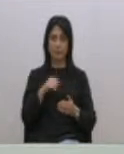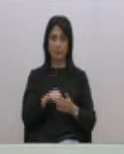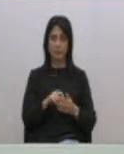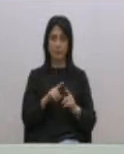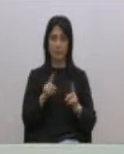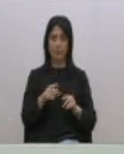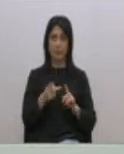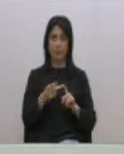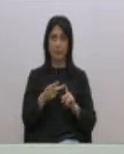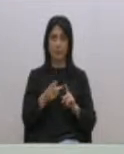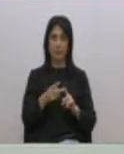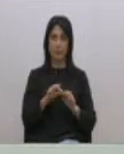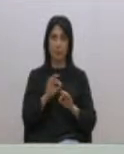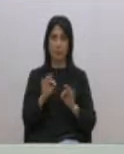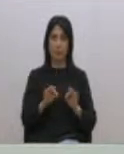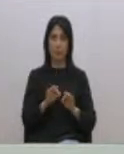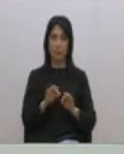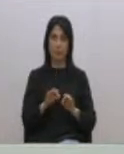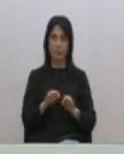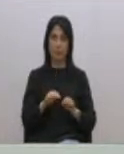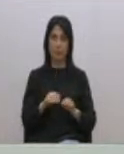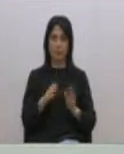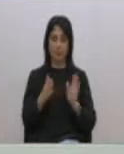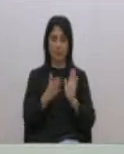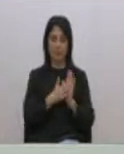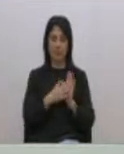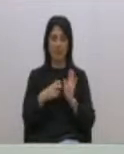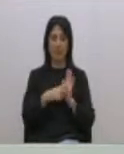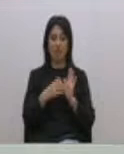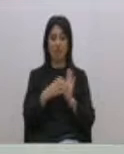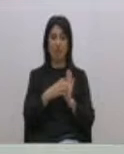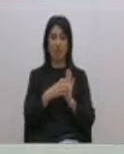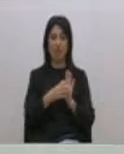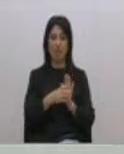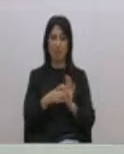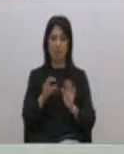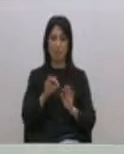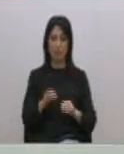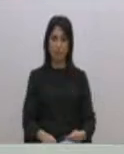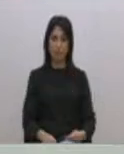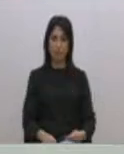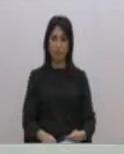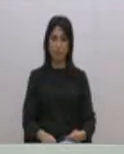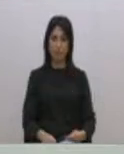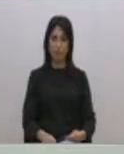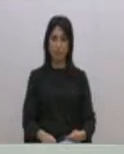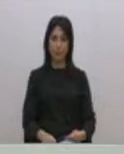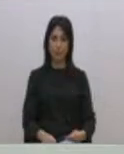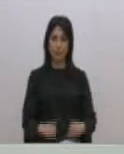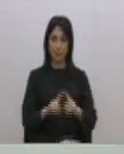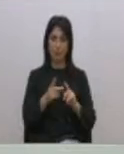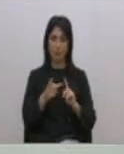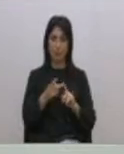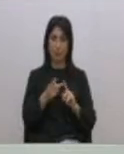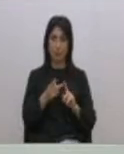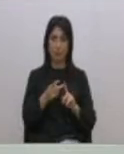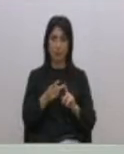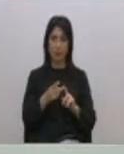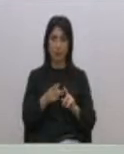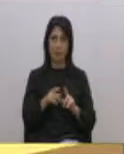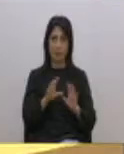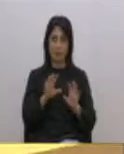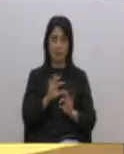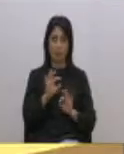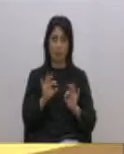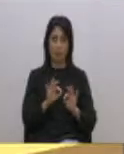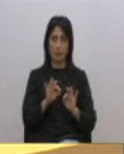ამ პაკეტში შემოვალი მეორე პროექტი სასაქონლო ნიშნების შესახებ კანონში ცვლილების თაობას. Paketis მეორე კანონის